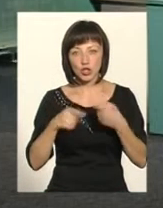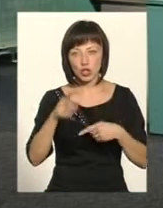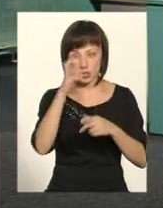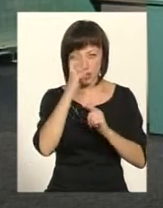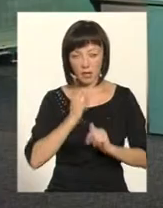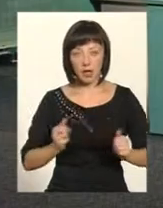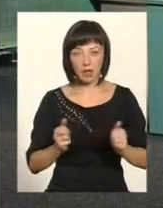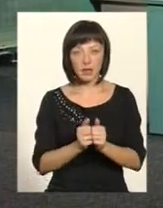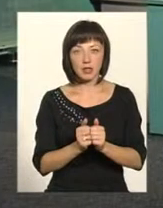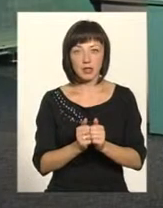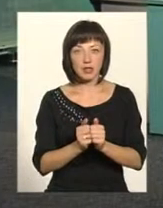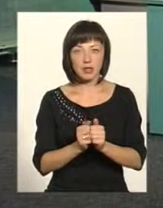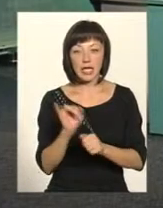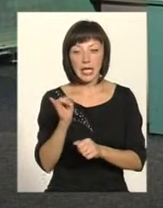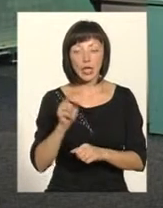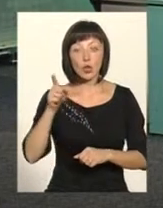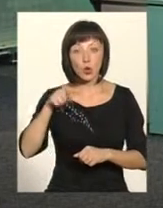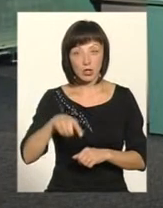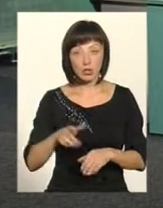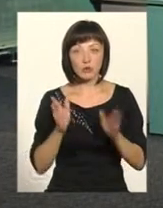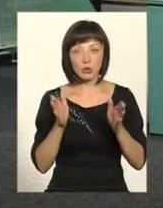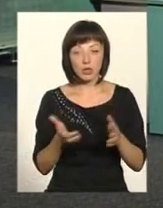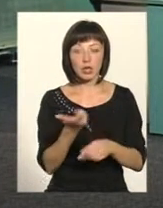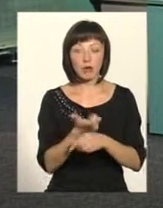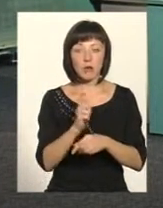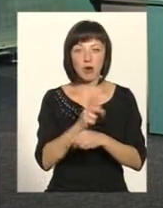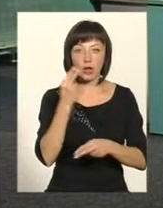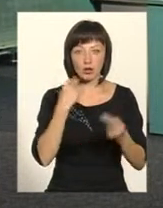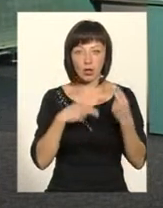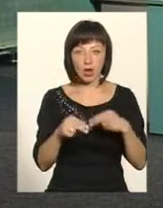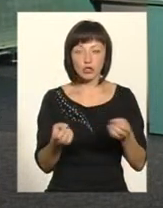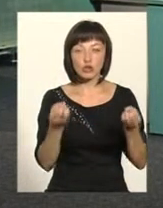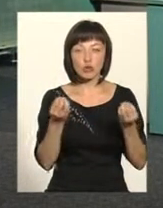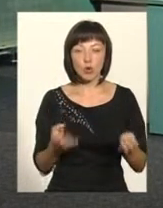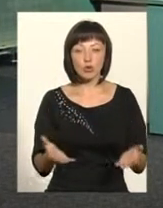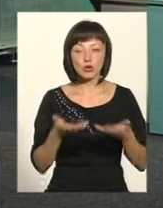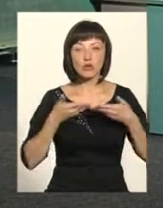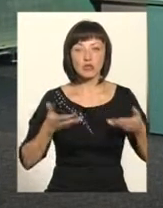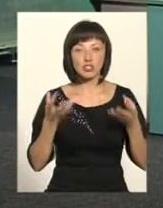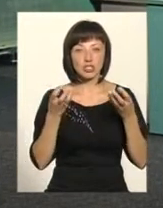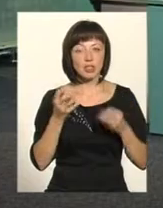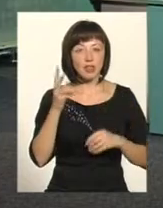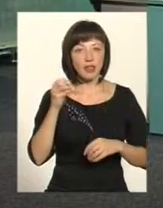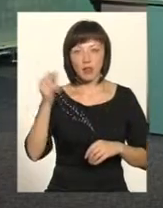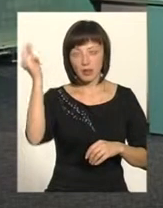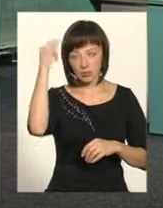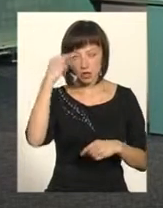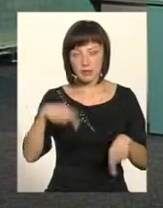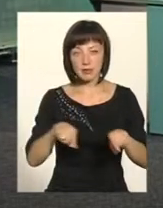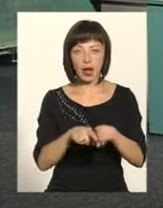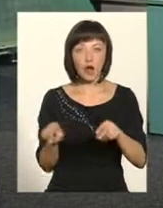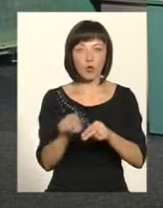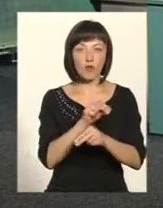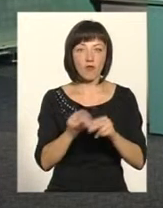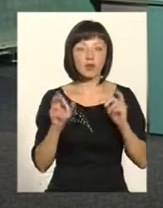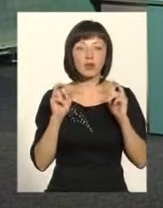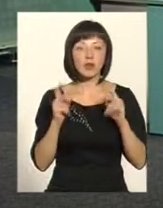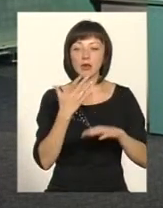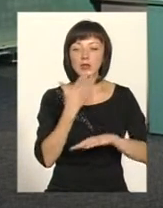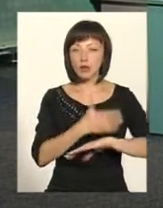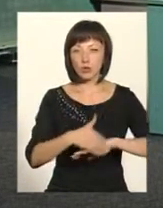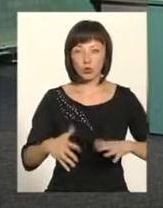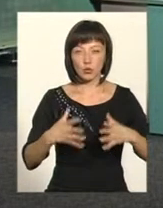країн. От. І тоді буде, напевно, набагато краще. Просто ми ще не навчилися так лікувати, скажімо так, як лікують за